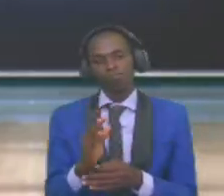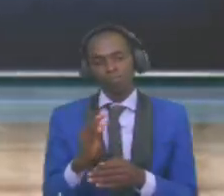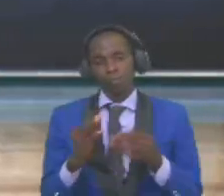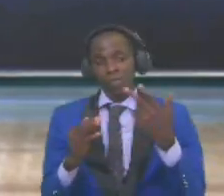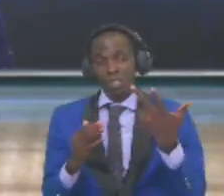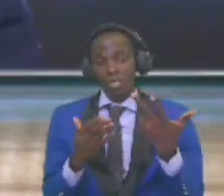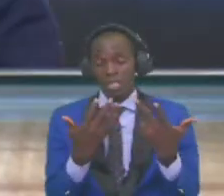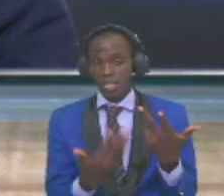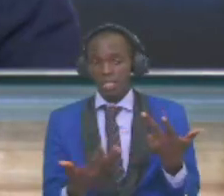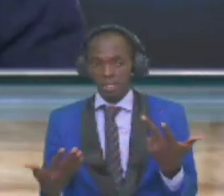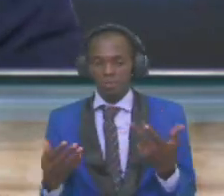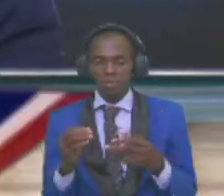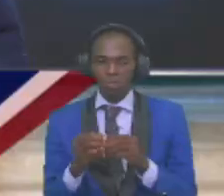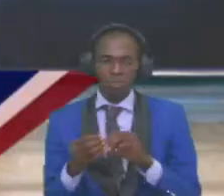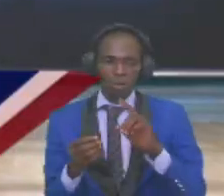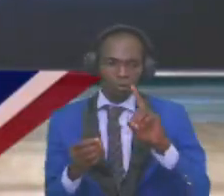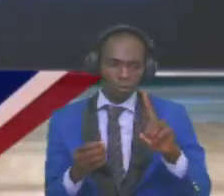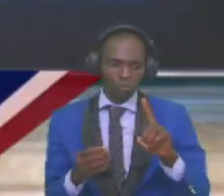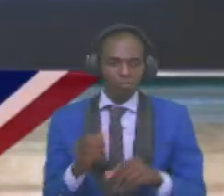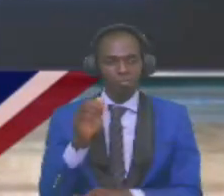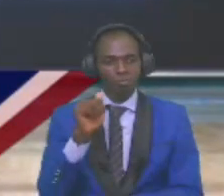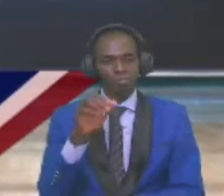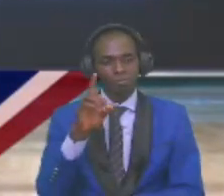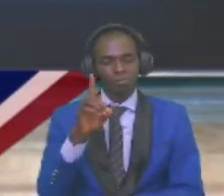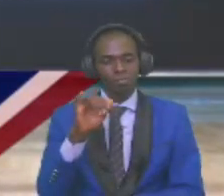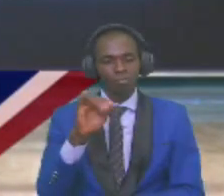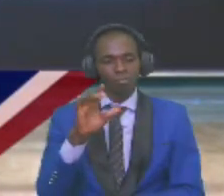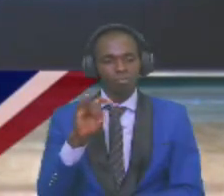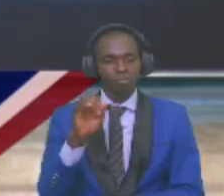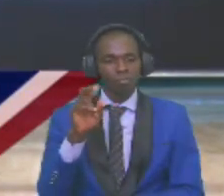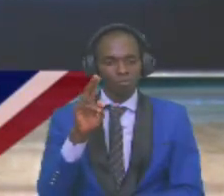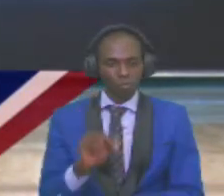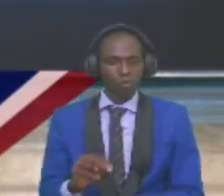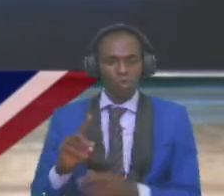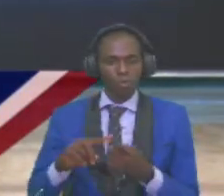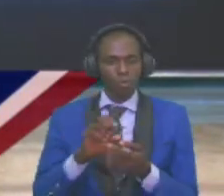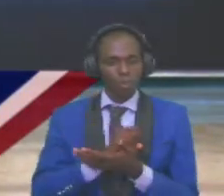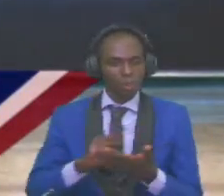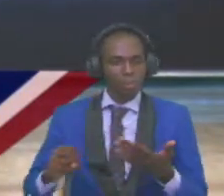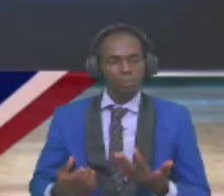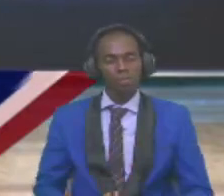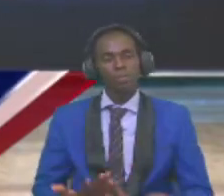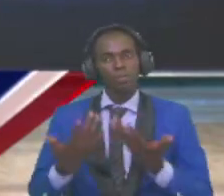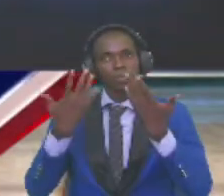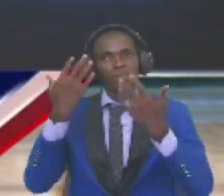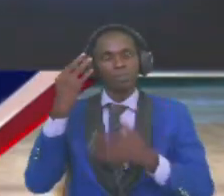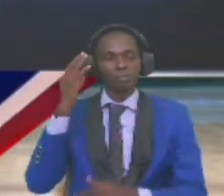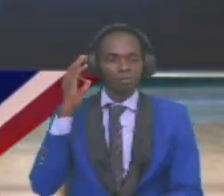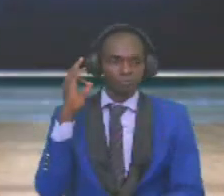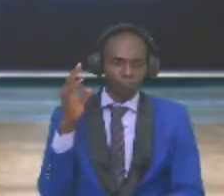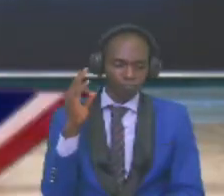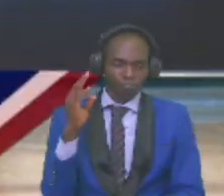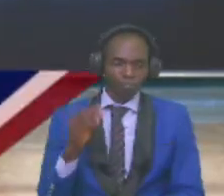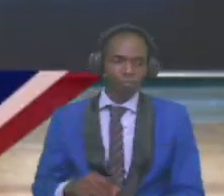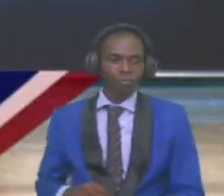sur la dépendance au mit au minitère sacrificielle dessins